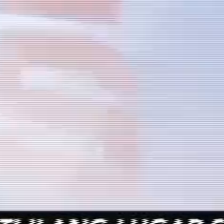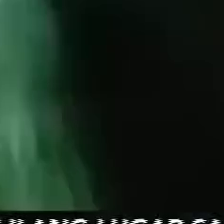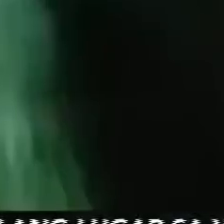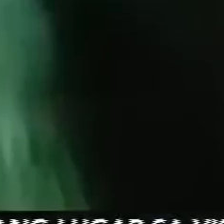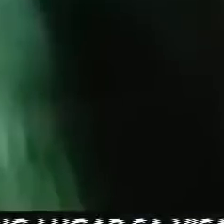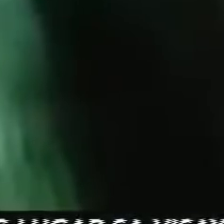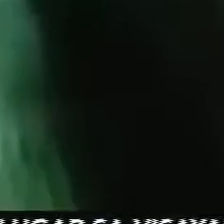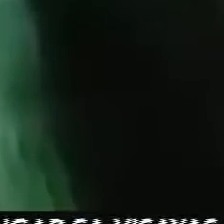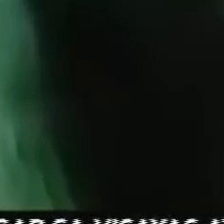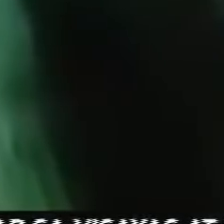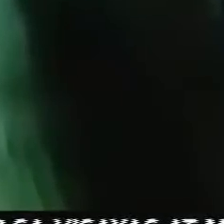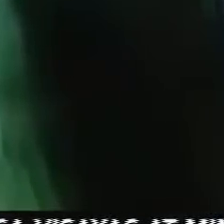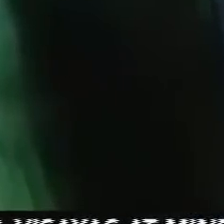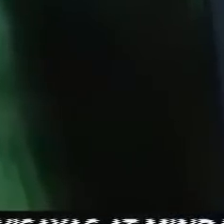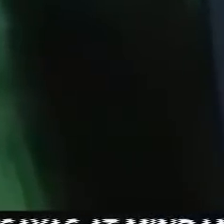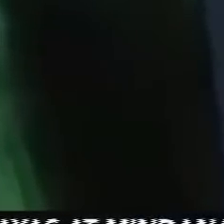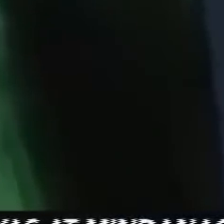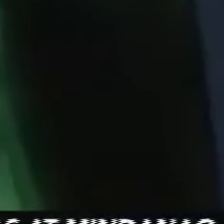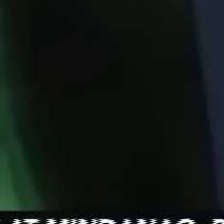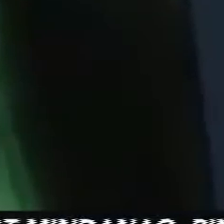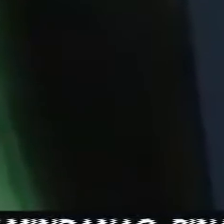pagtutok.